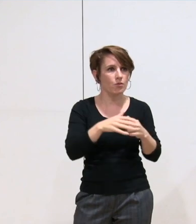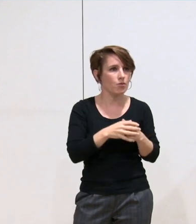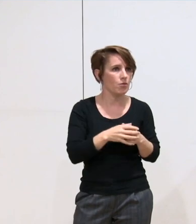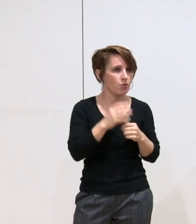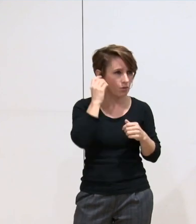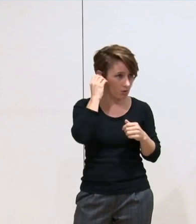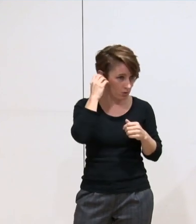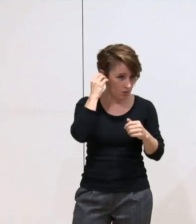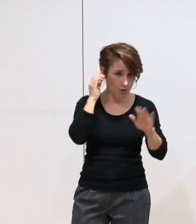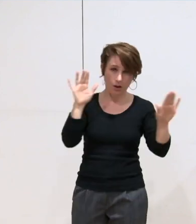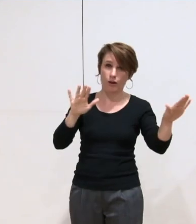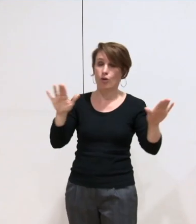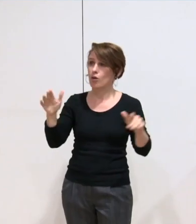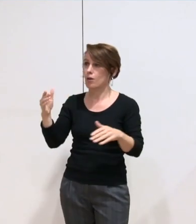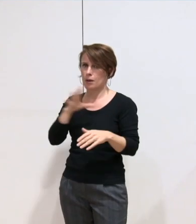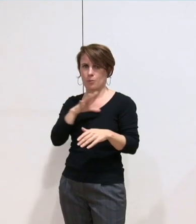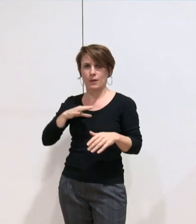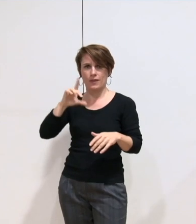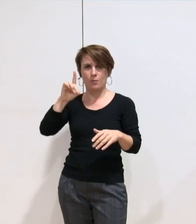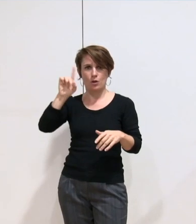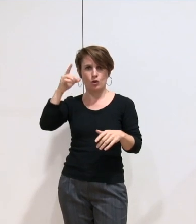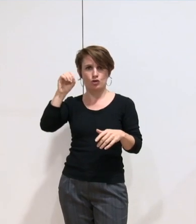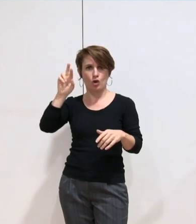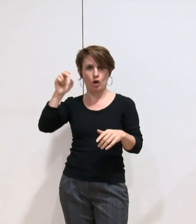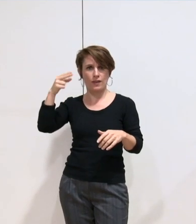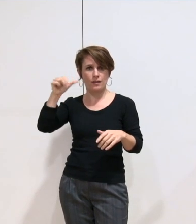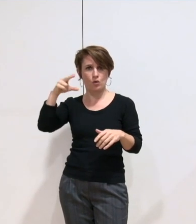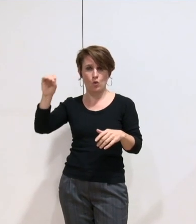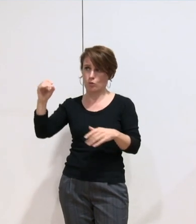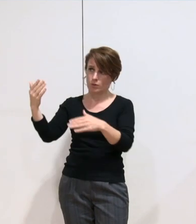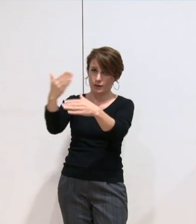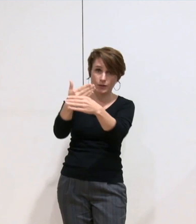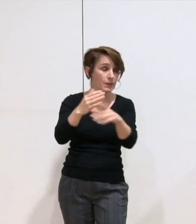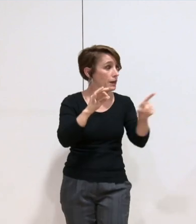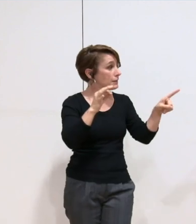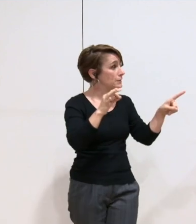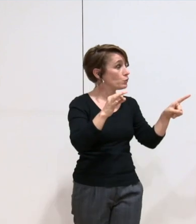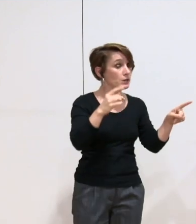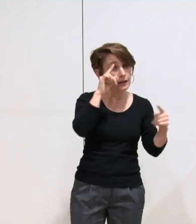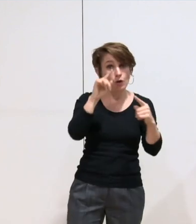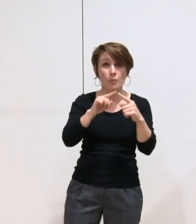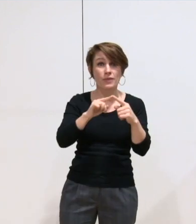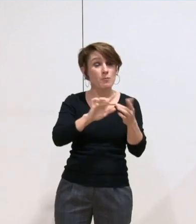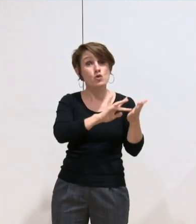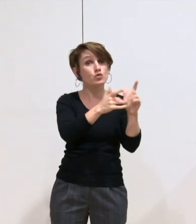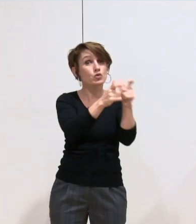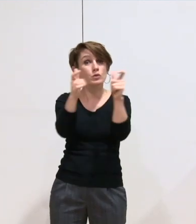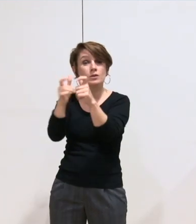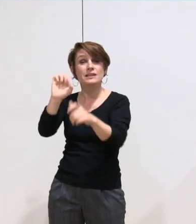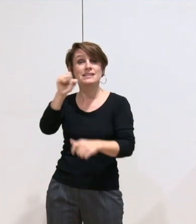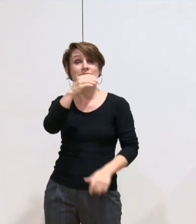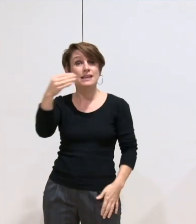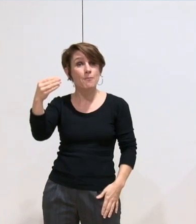Alors, Madame Dornano. Oui, juste pour vous dire que tout ce qui concernera les SEM, quand